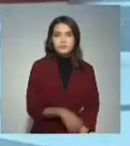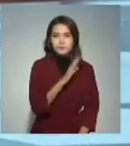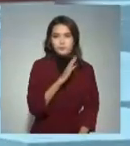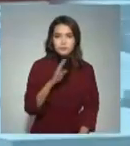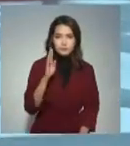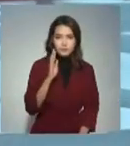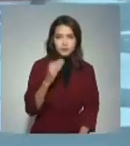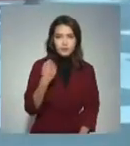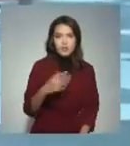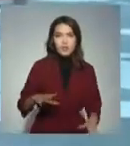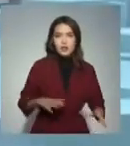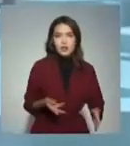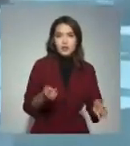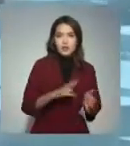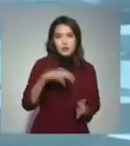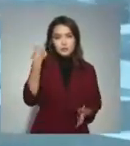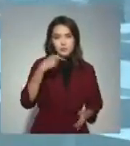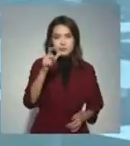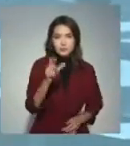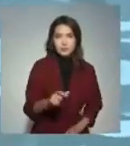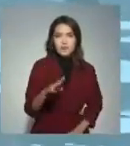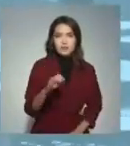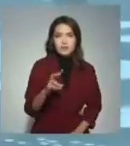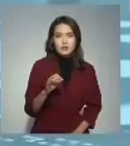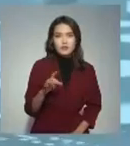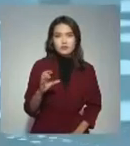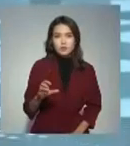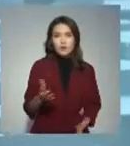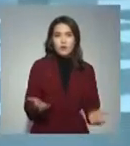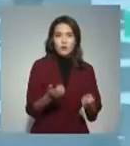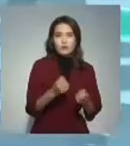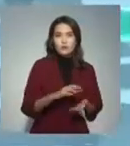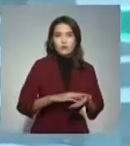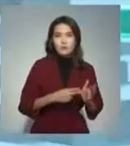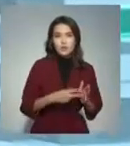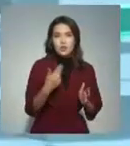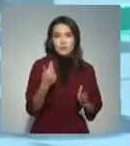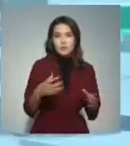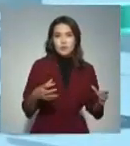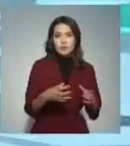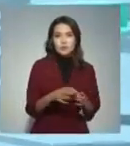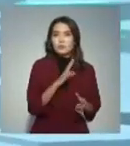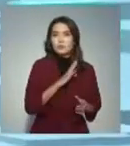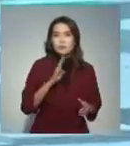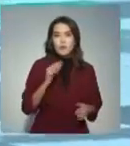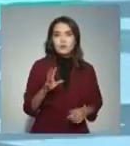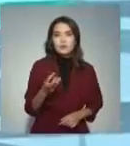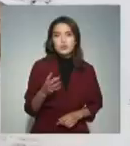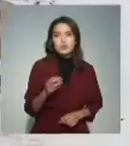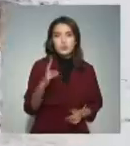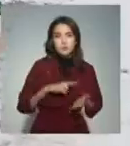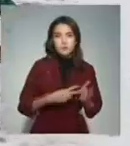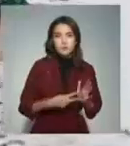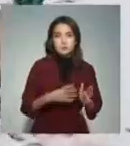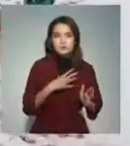Аналар атқа қонды. Президенттікке кандидат Салтанат Тұрсынбекованы қолдау мақсатында бір топ ана флешмоб ұйымдастырды.